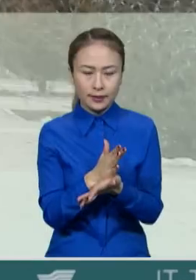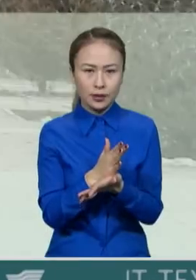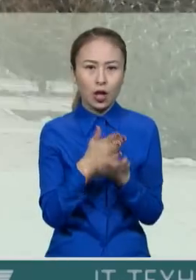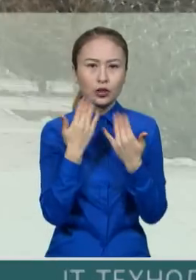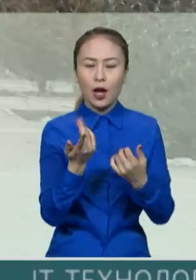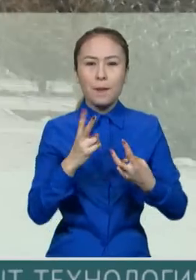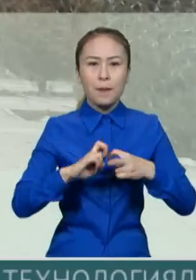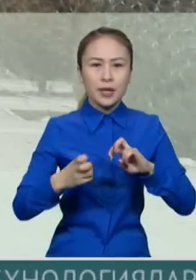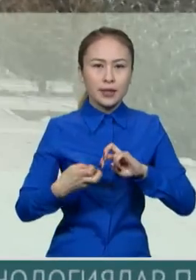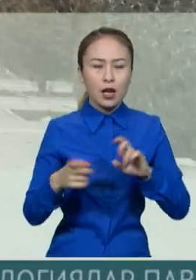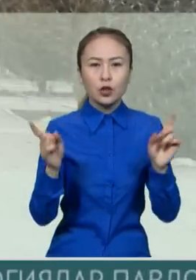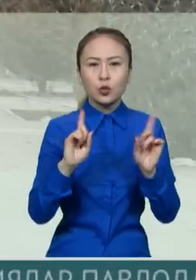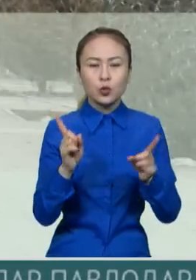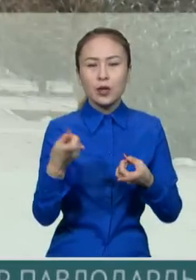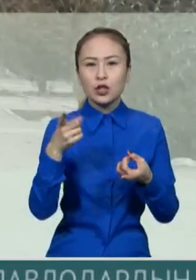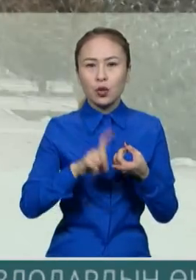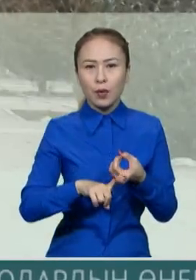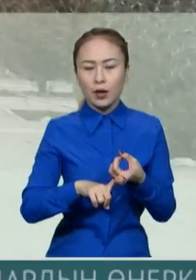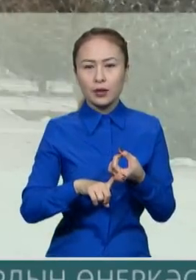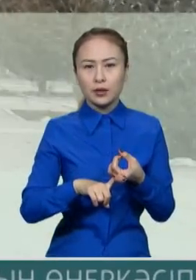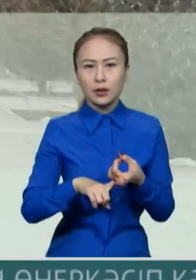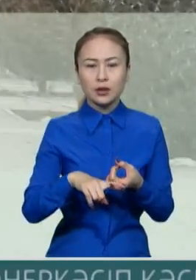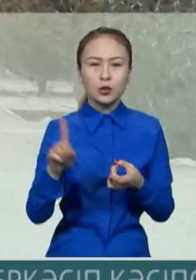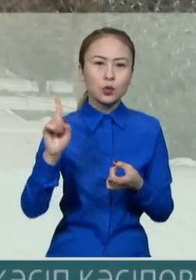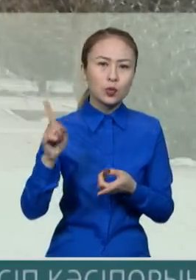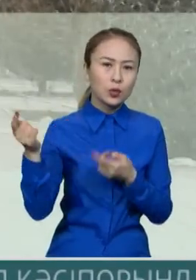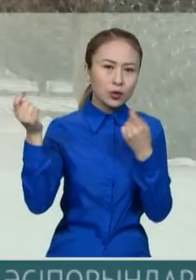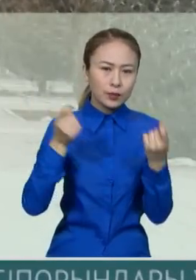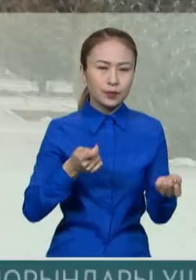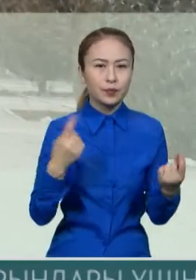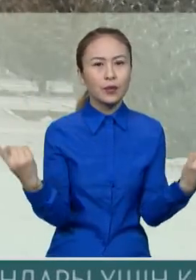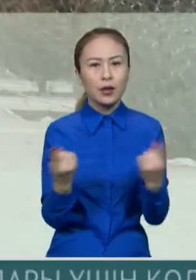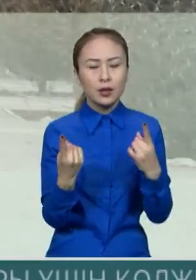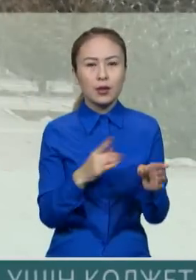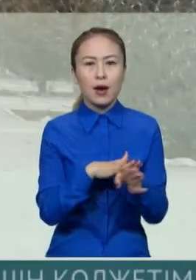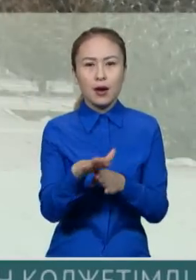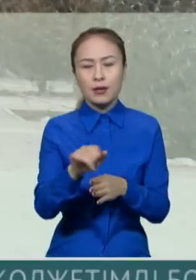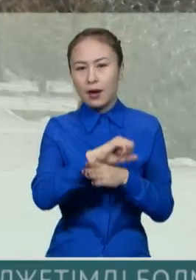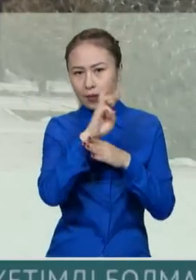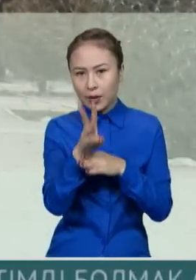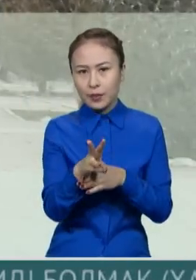Ендігі мәселе осы типтік жобаға сәйкес сыртқы инженерлік желілерін қамтамасыз ету